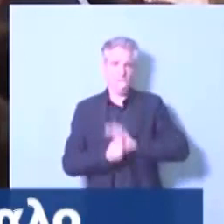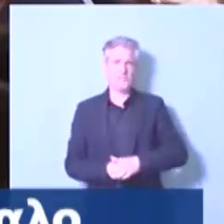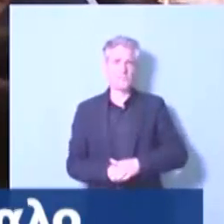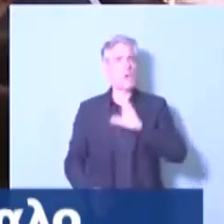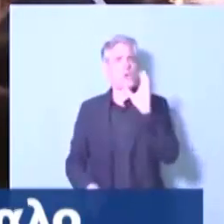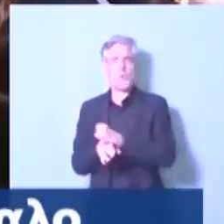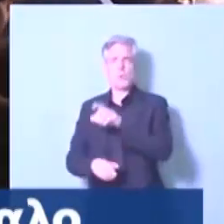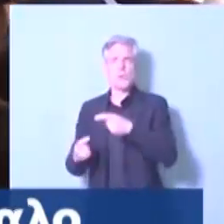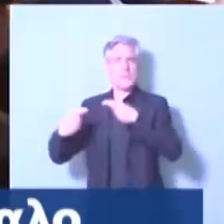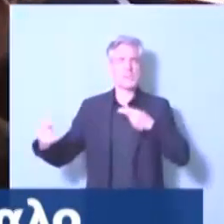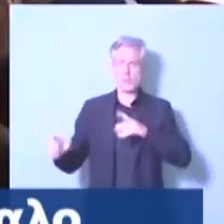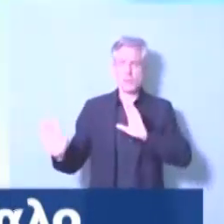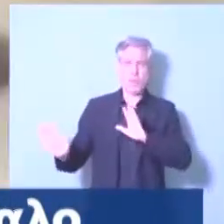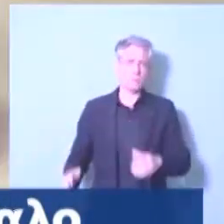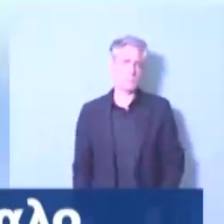adversaires,